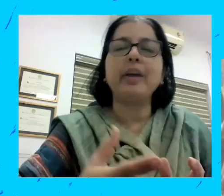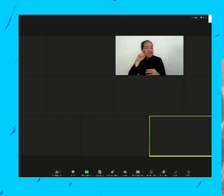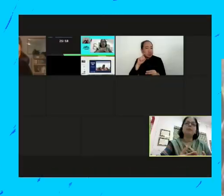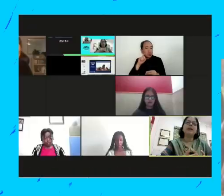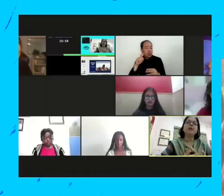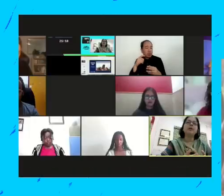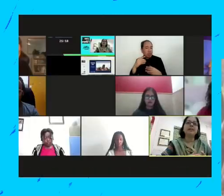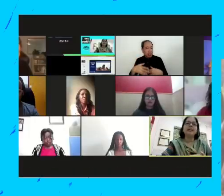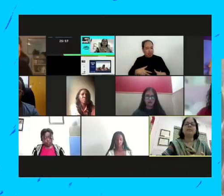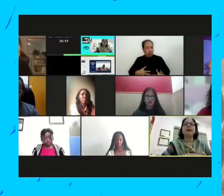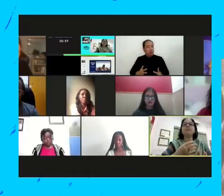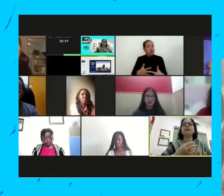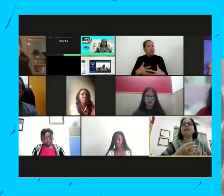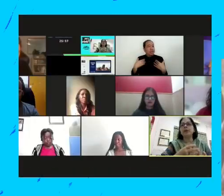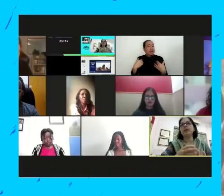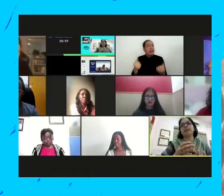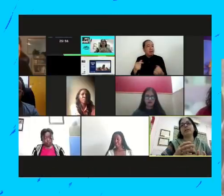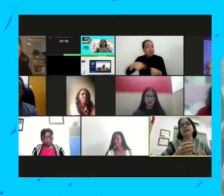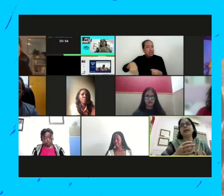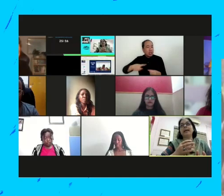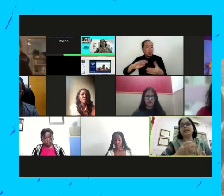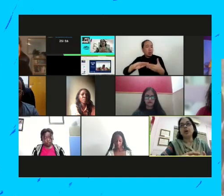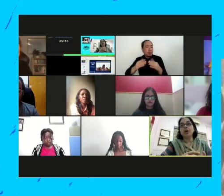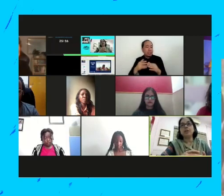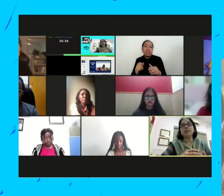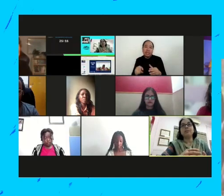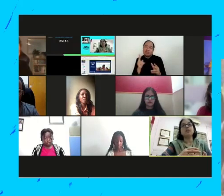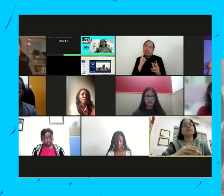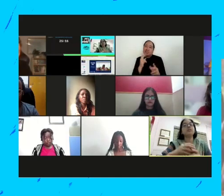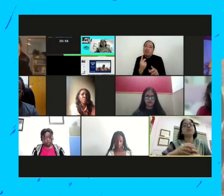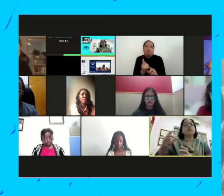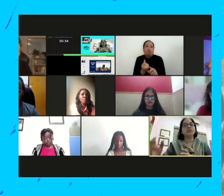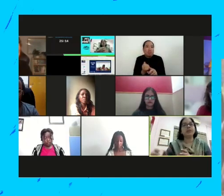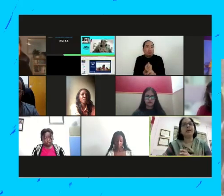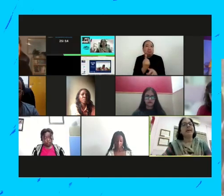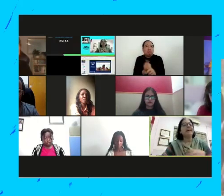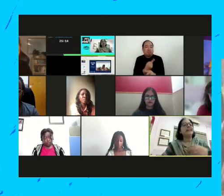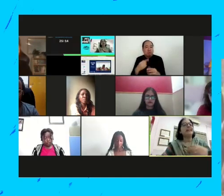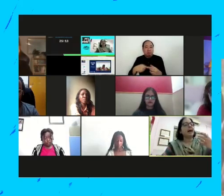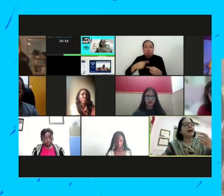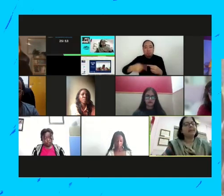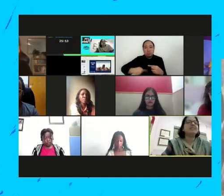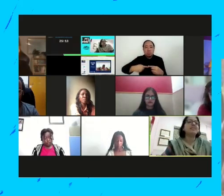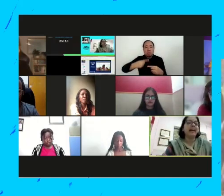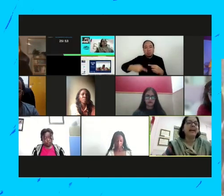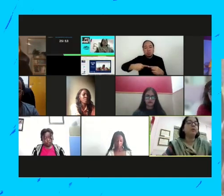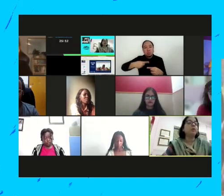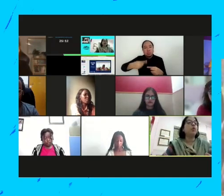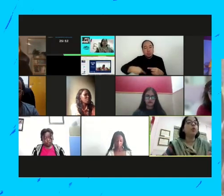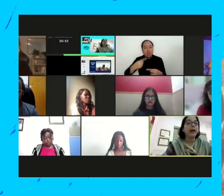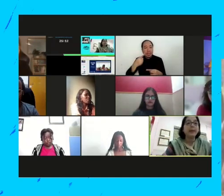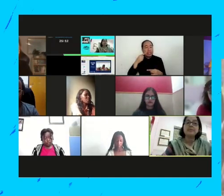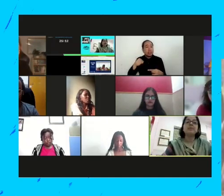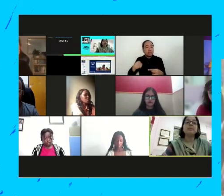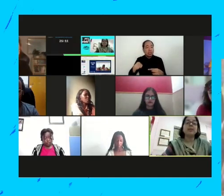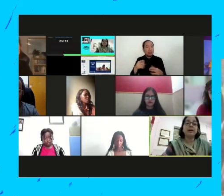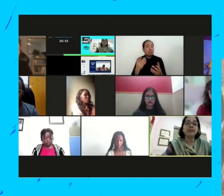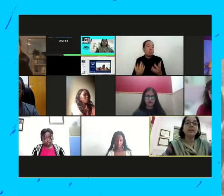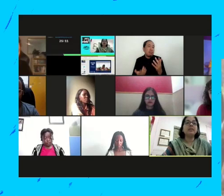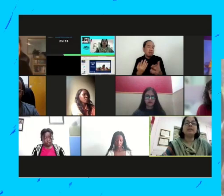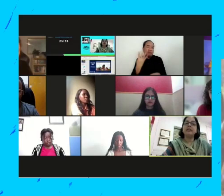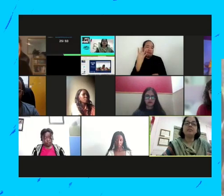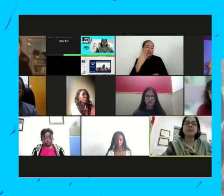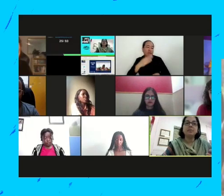la reproduction et sur la sexualité sont très importantes. Ce n'est pas quelque chose que nous avons